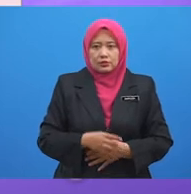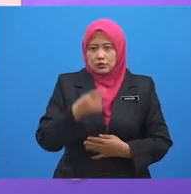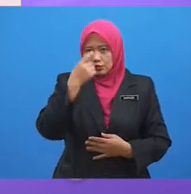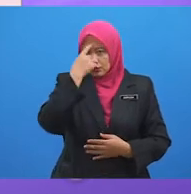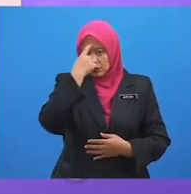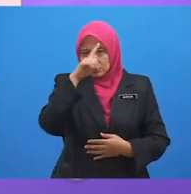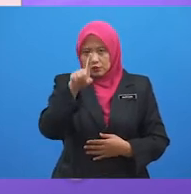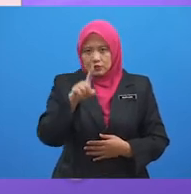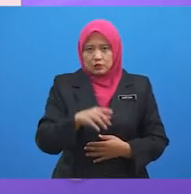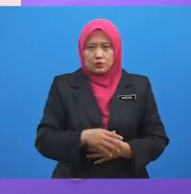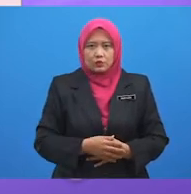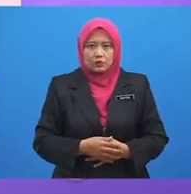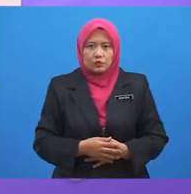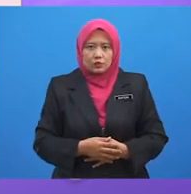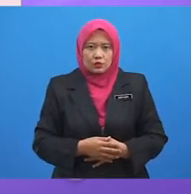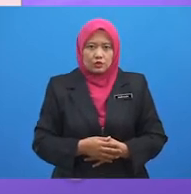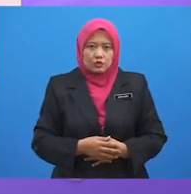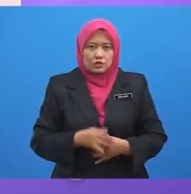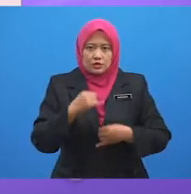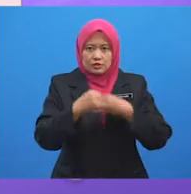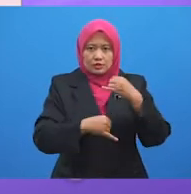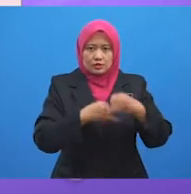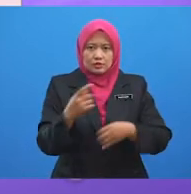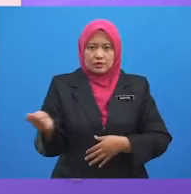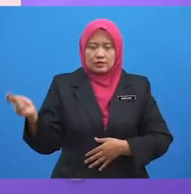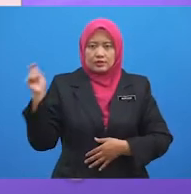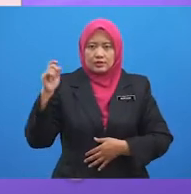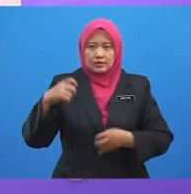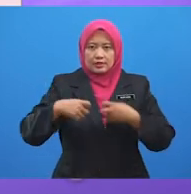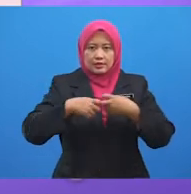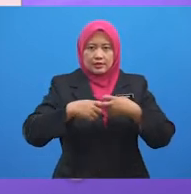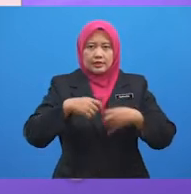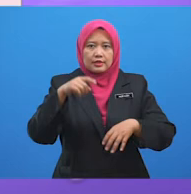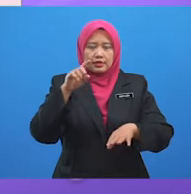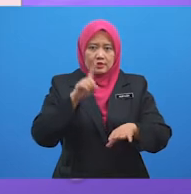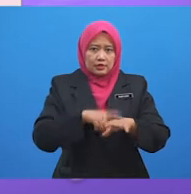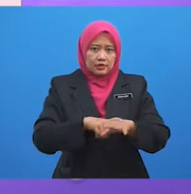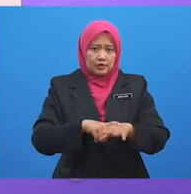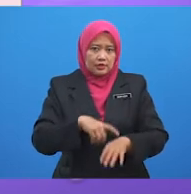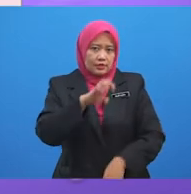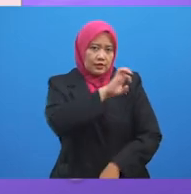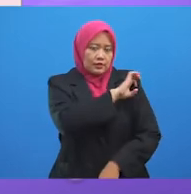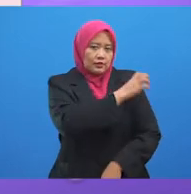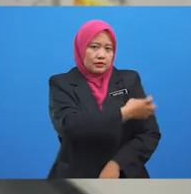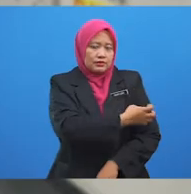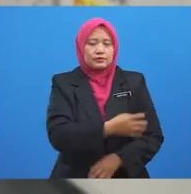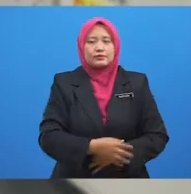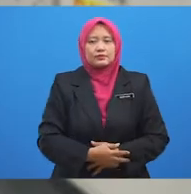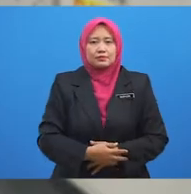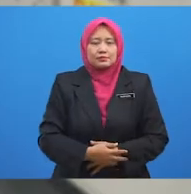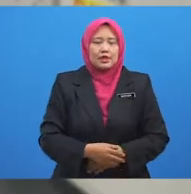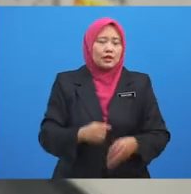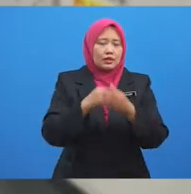digunakan untuk menjana tenaga elektrik di reaktor nuklear.